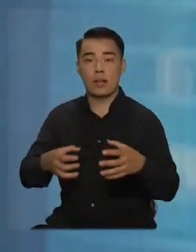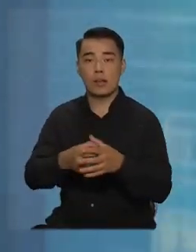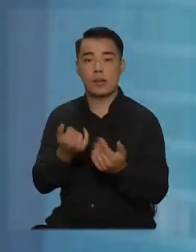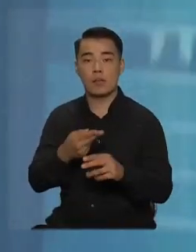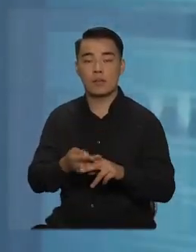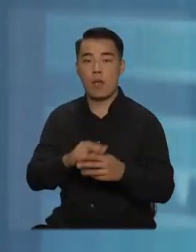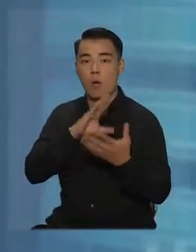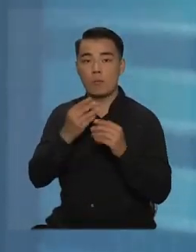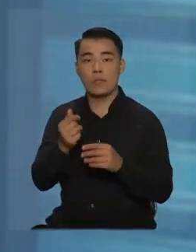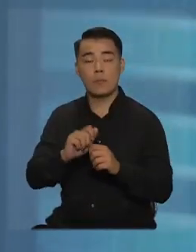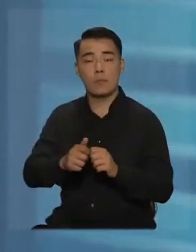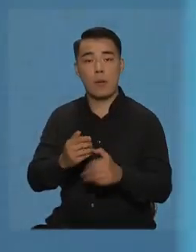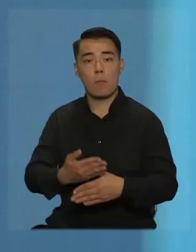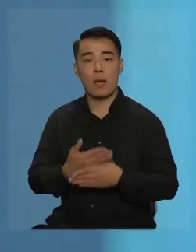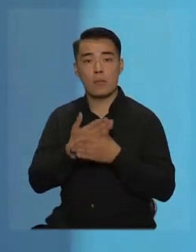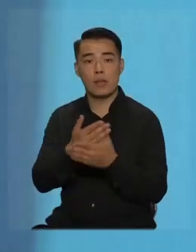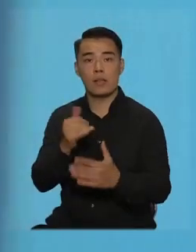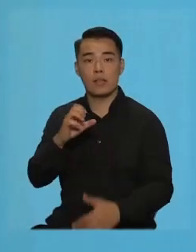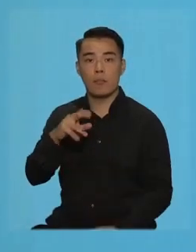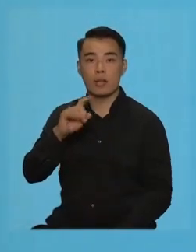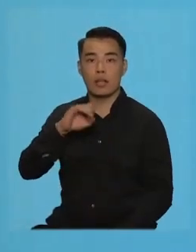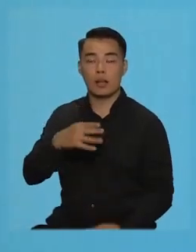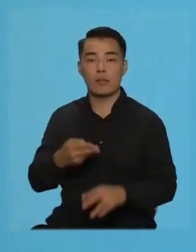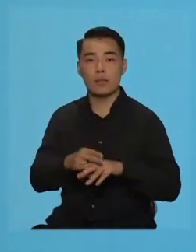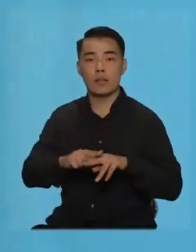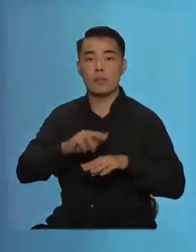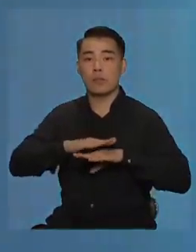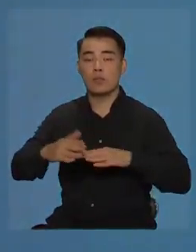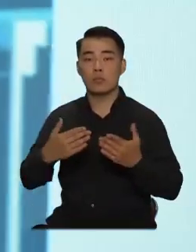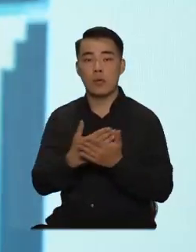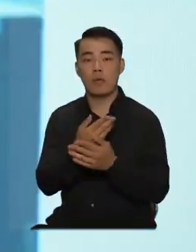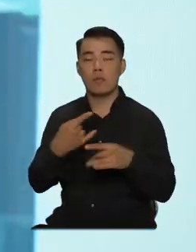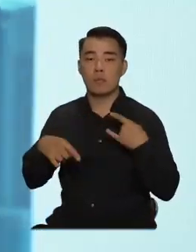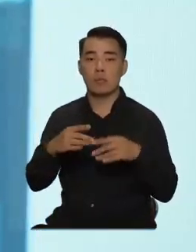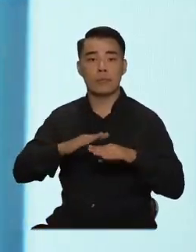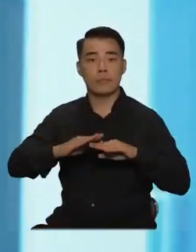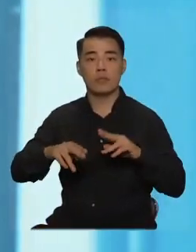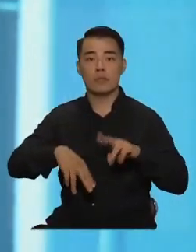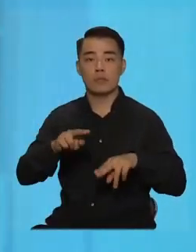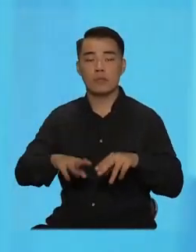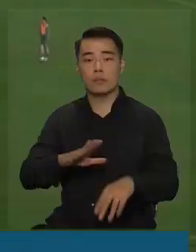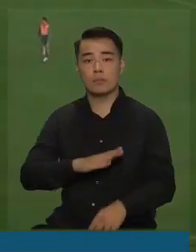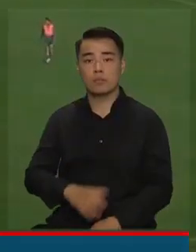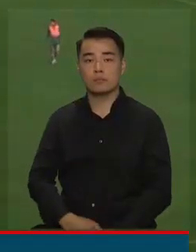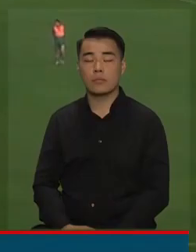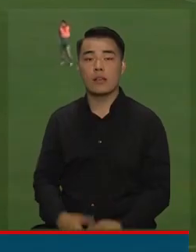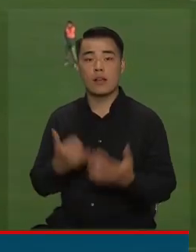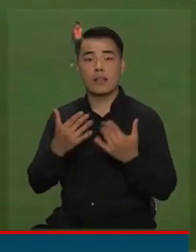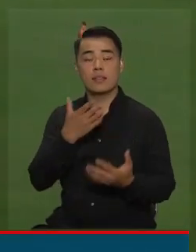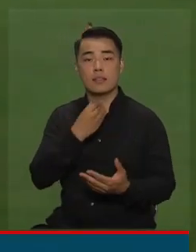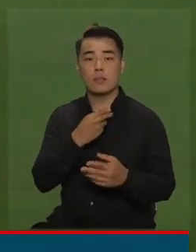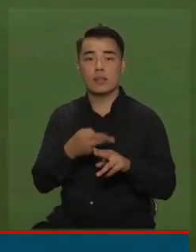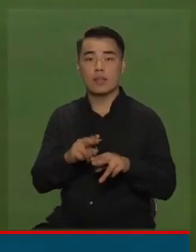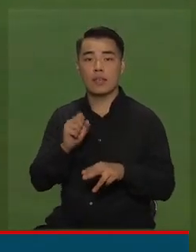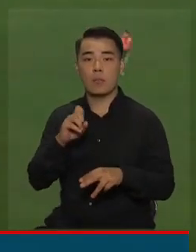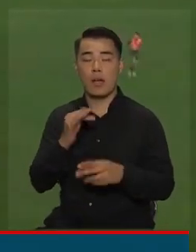көмек көрсетіп, қаладағы Спартак стадионы маңынан жасөспірімдерге жаңа футбол алаңын салып берді. Қазір семейлік Елімай